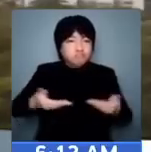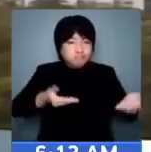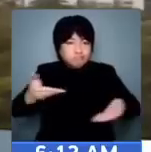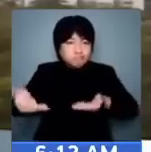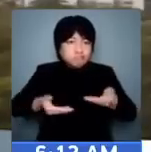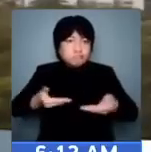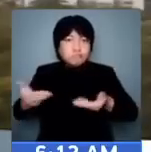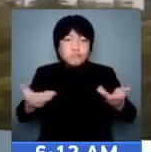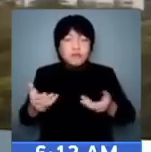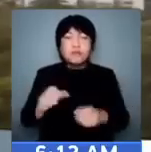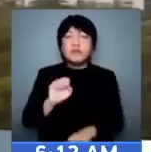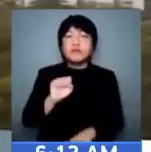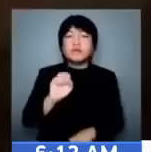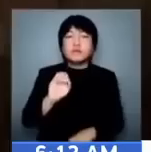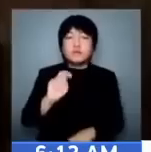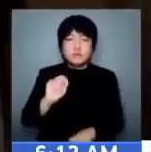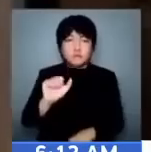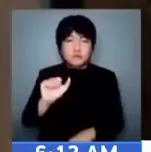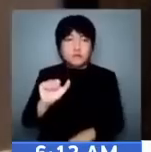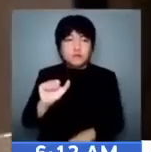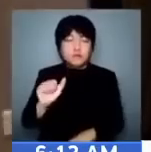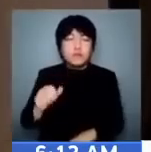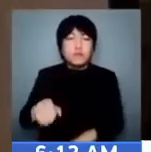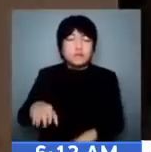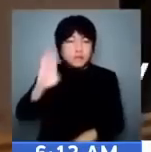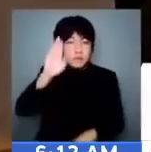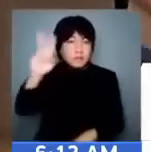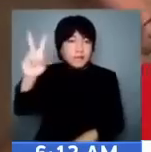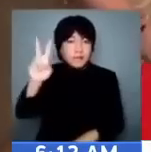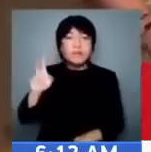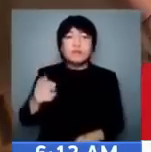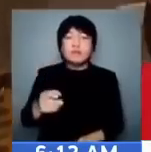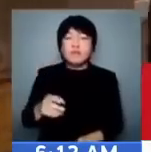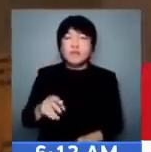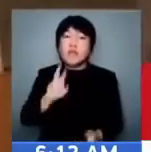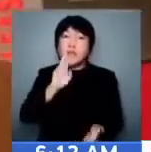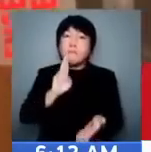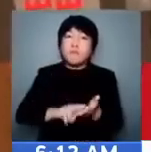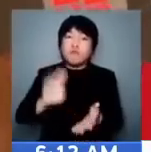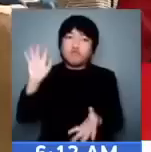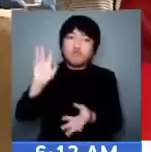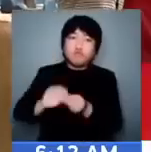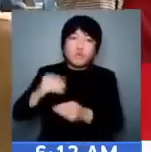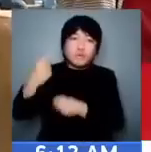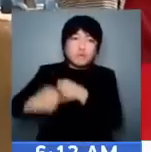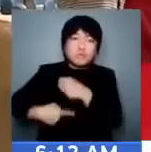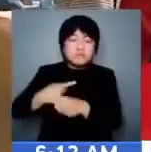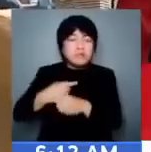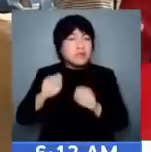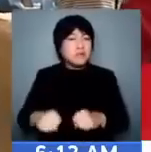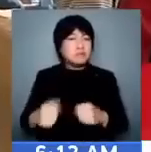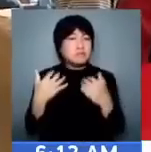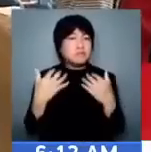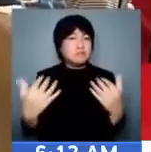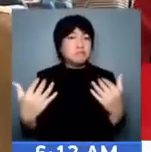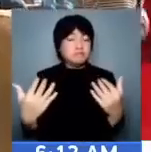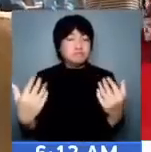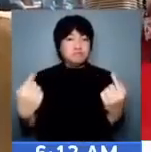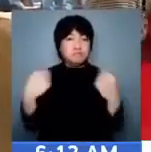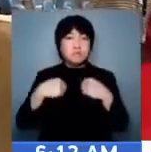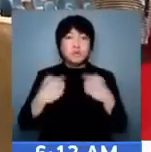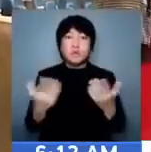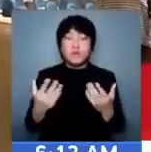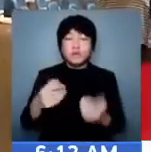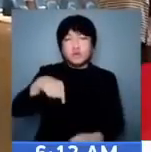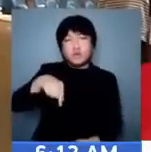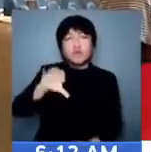July 24. Ayon sa House Secretary General, 2,000 ang pwedeng manood sa Batasang Pambansa sa Quezon City at pwede ring